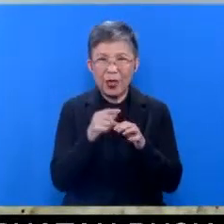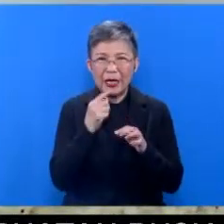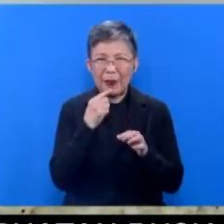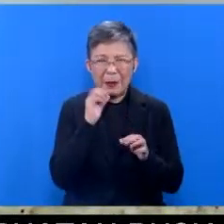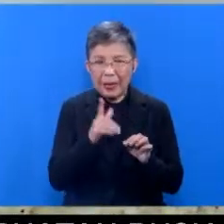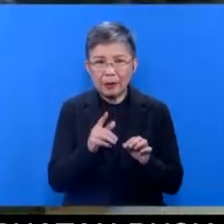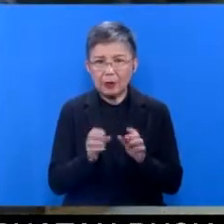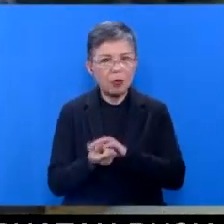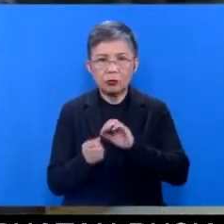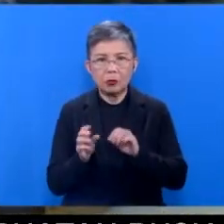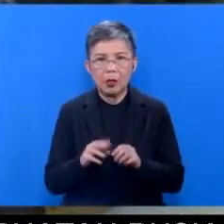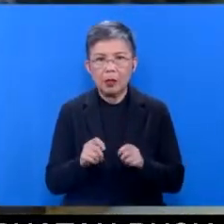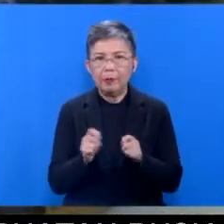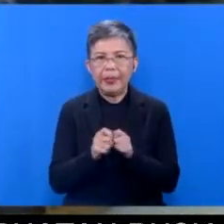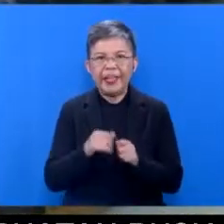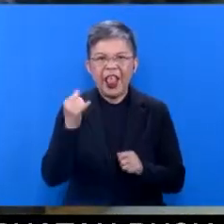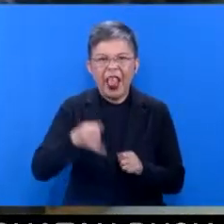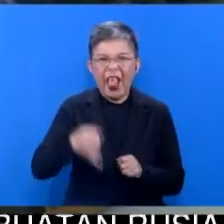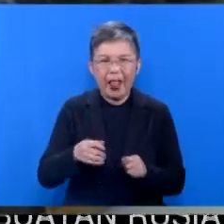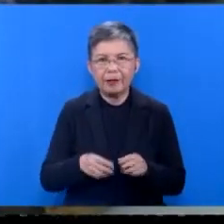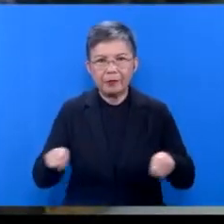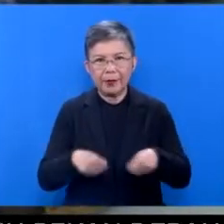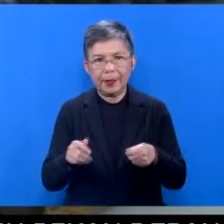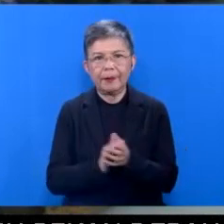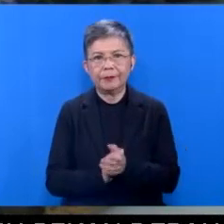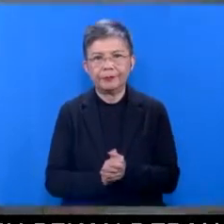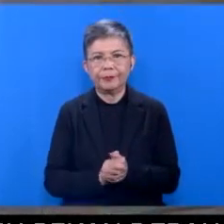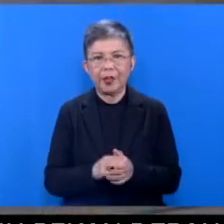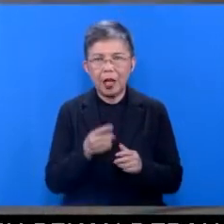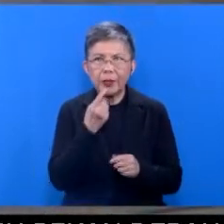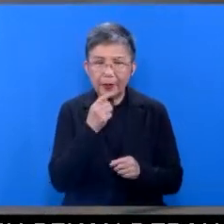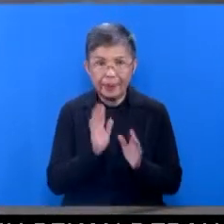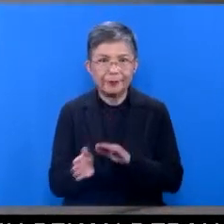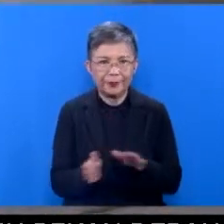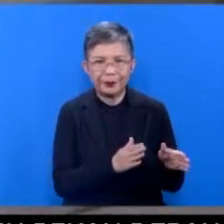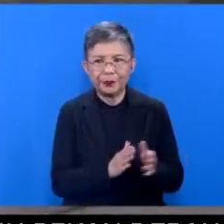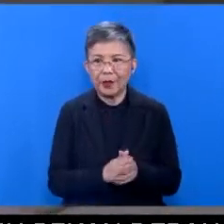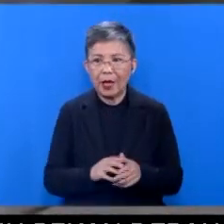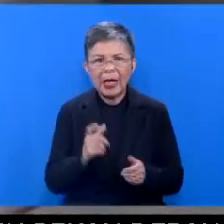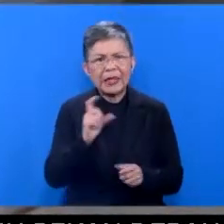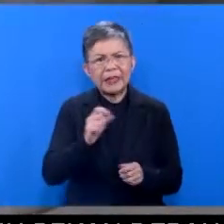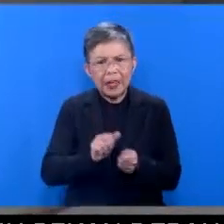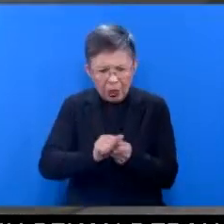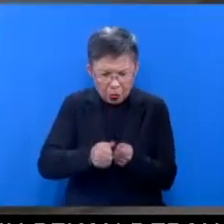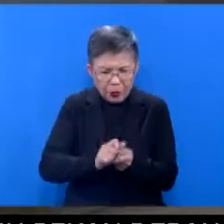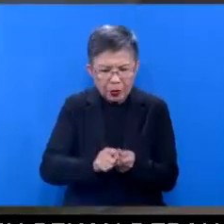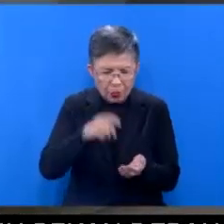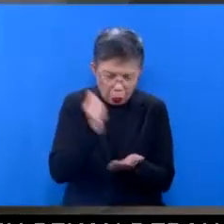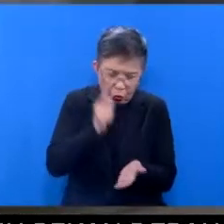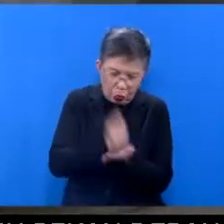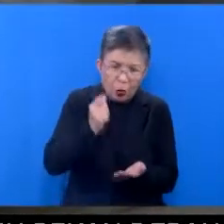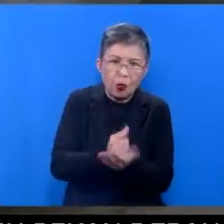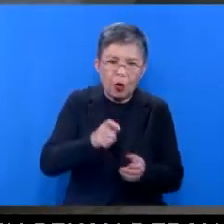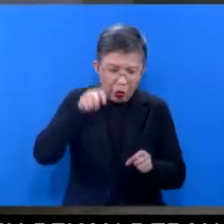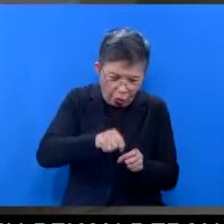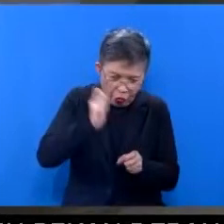kepayang yang pahit bisa mempengaruhi seluruh masakan. Ini gimana cara ngupasnya, Bu? Jadi diketok dengan